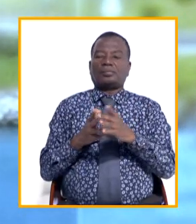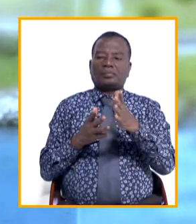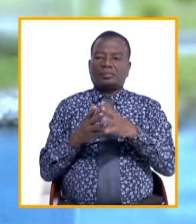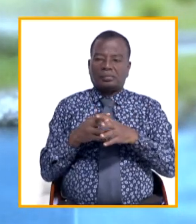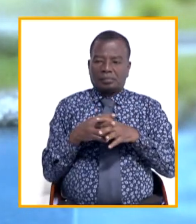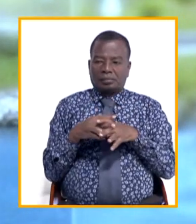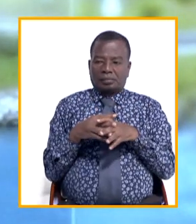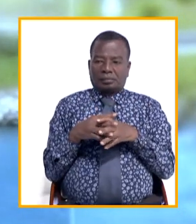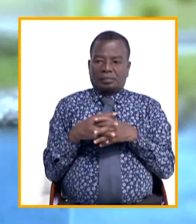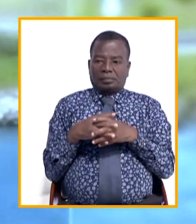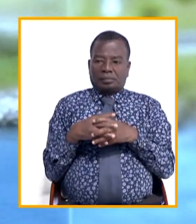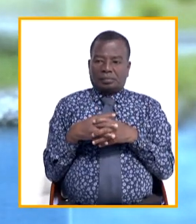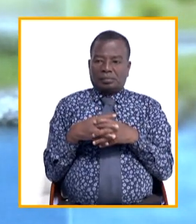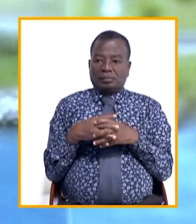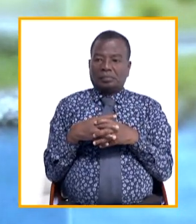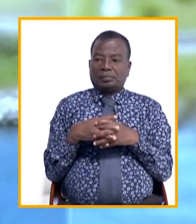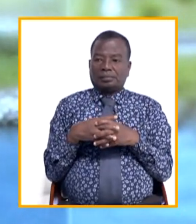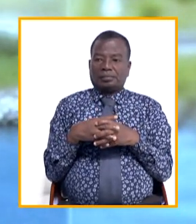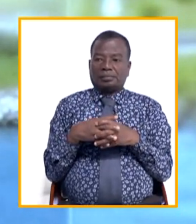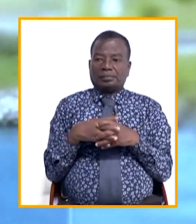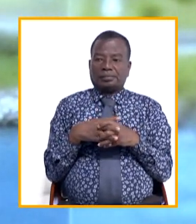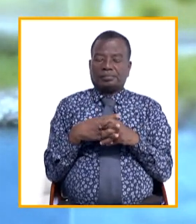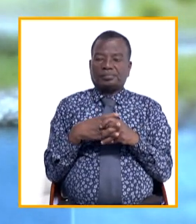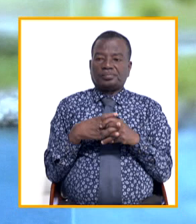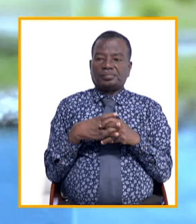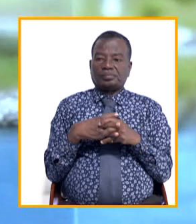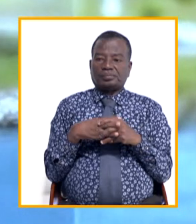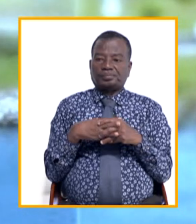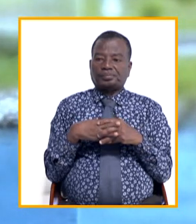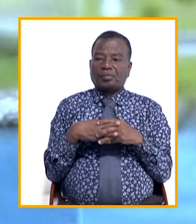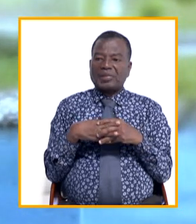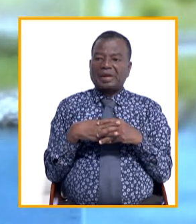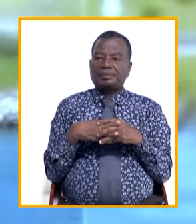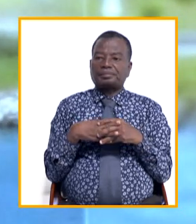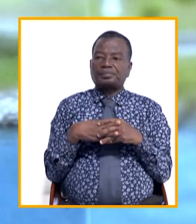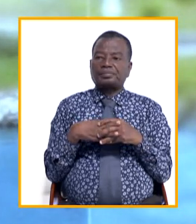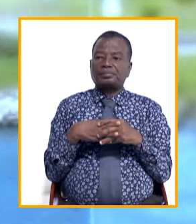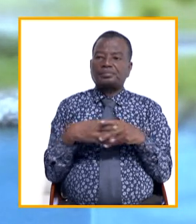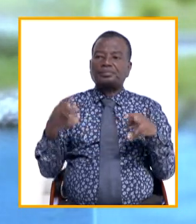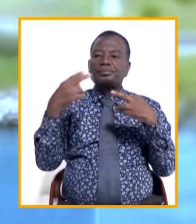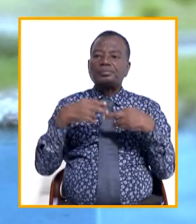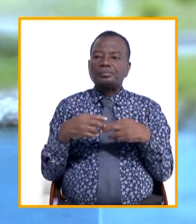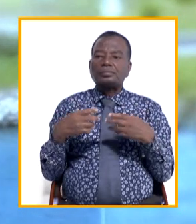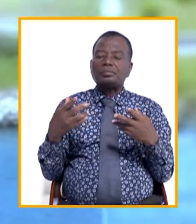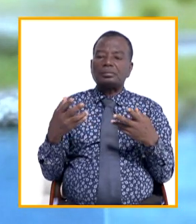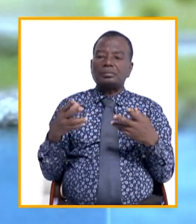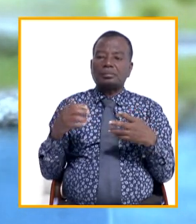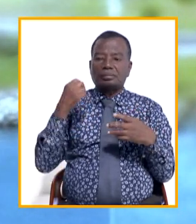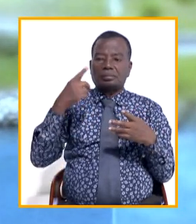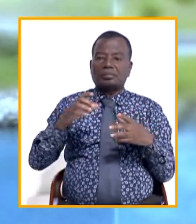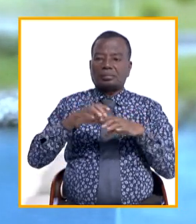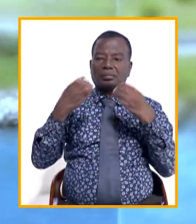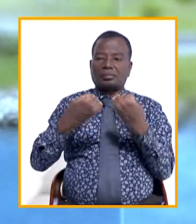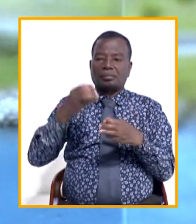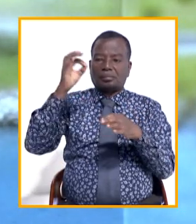collaboration technique d'Ulrich Adongon, Husser Bléhi et Adama Sangaré. Et on vient tout juste de l'apprendre. La